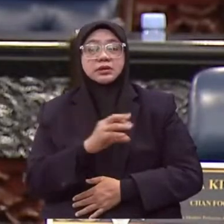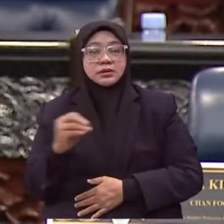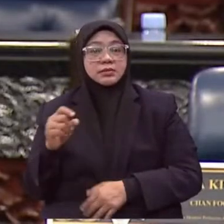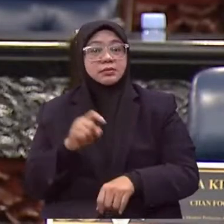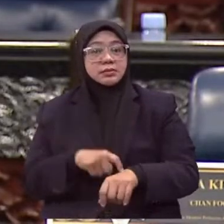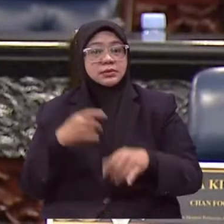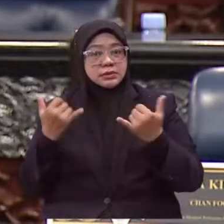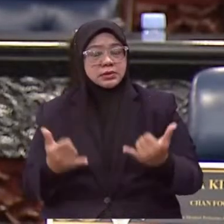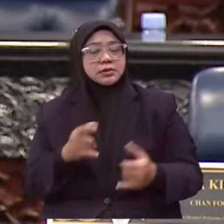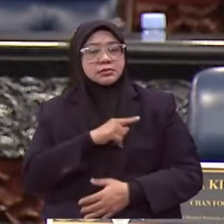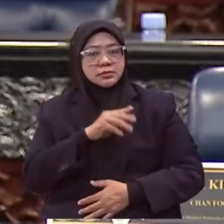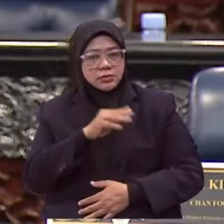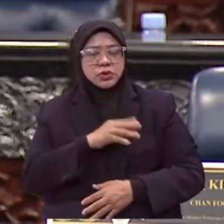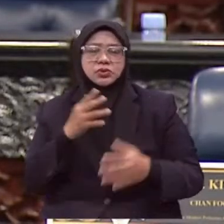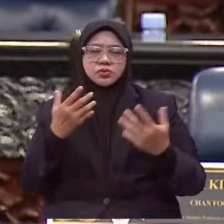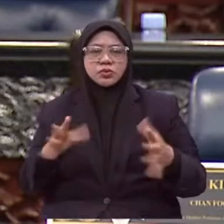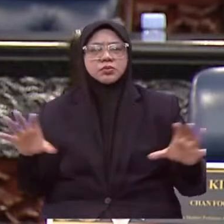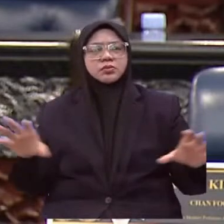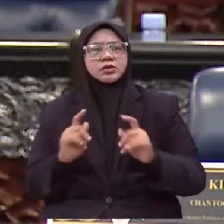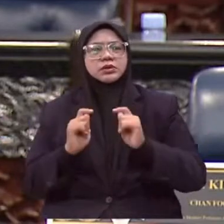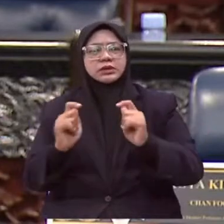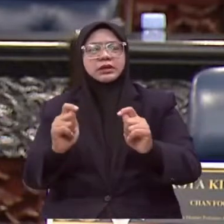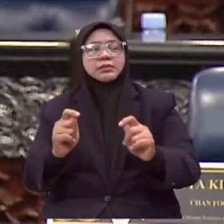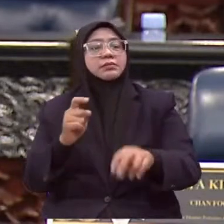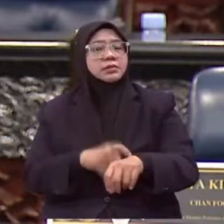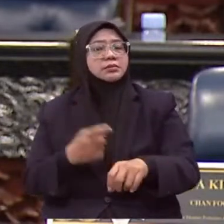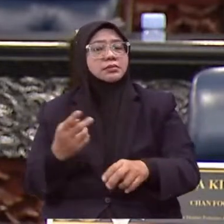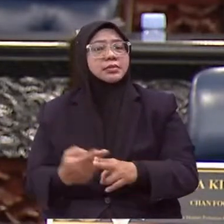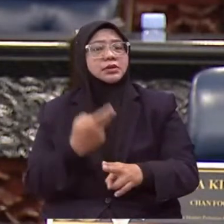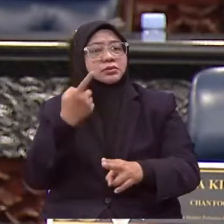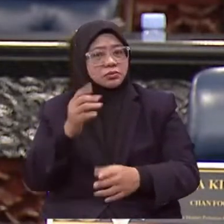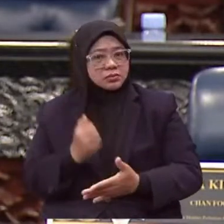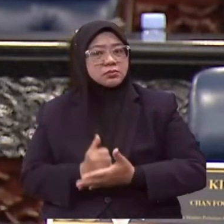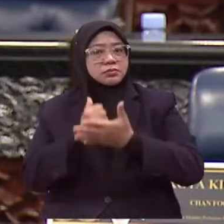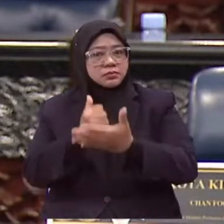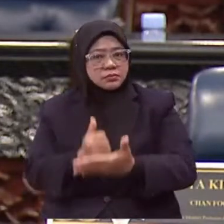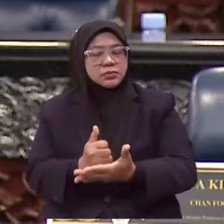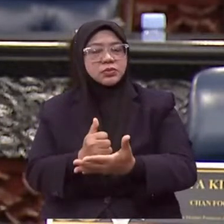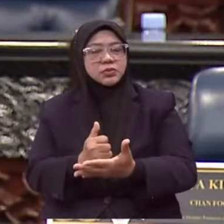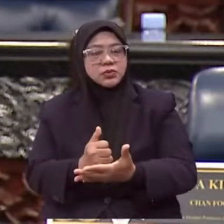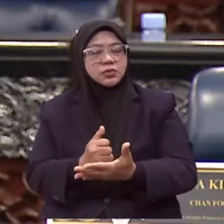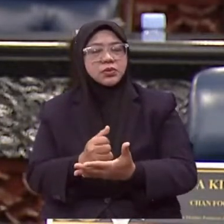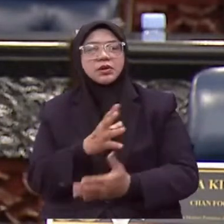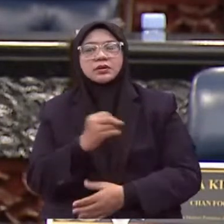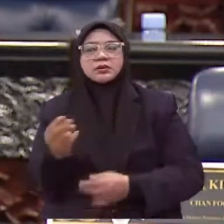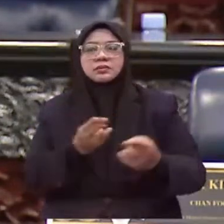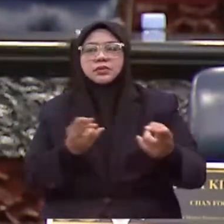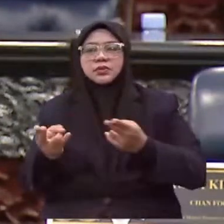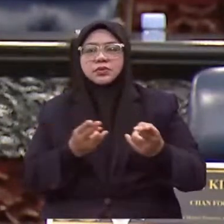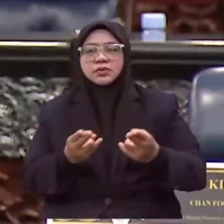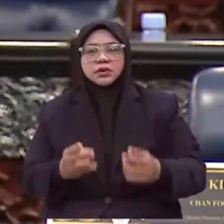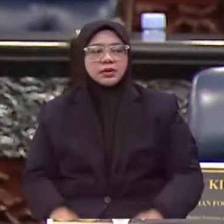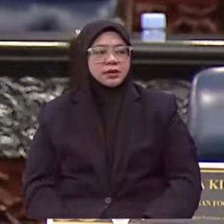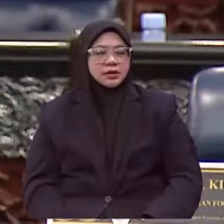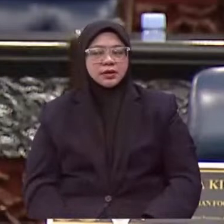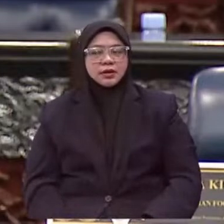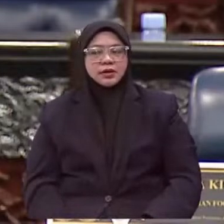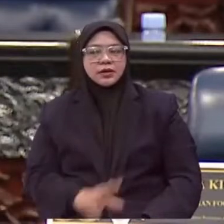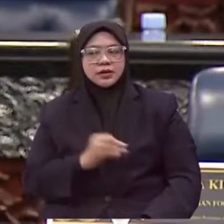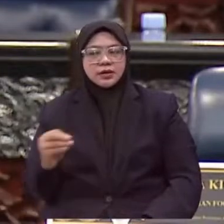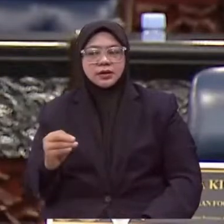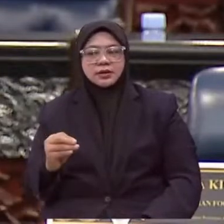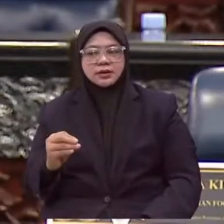masa ini Kementerian telah mengambil tindakan jangka pendek untuk membantu dalam aspek pengurusan dan penyelenggaraan bangunan